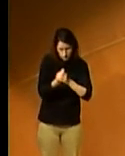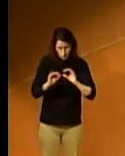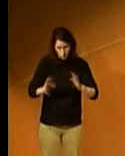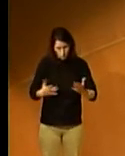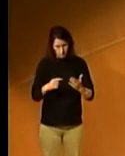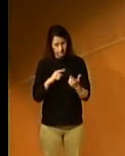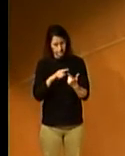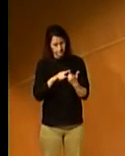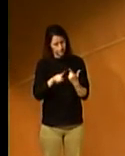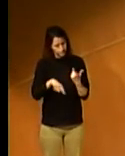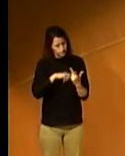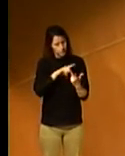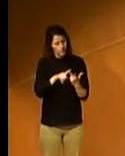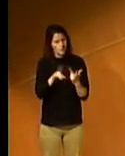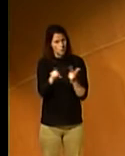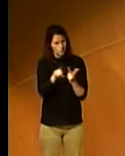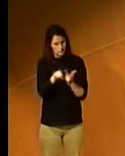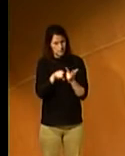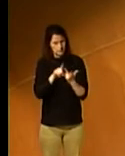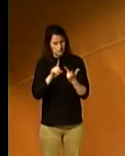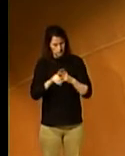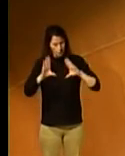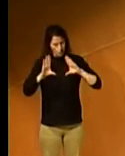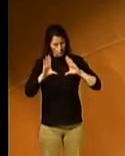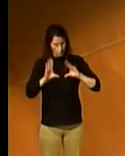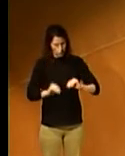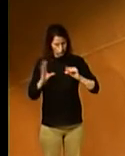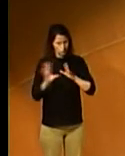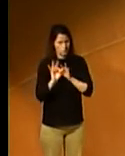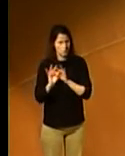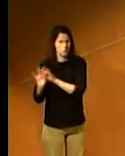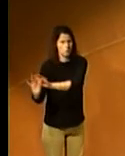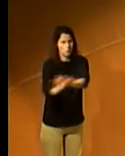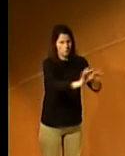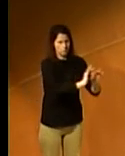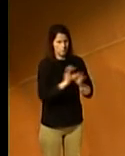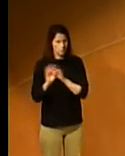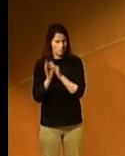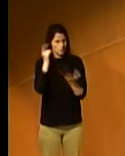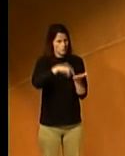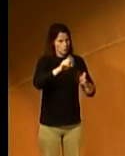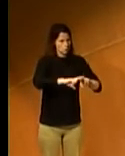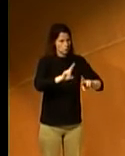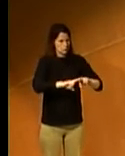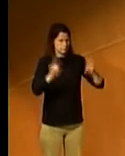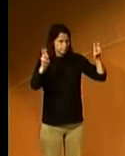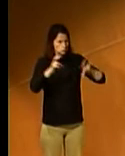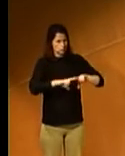fait j'ai tenu un poste de coordonnatrice sur des chantiers écoles pour des jeunes